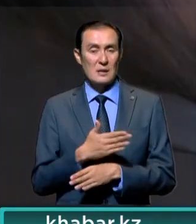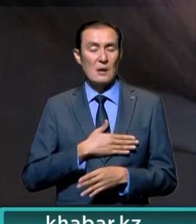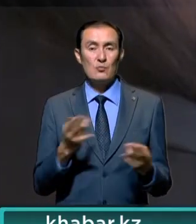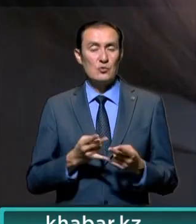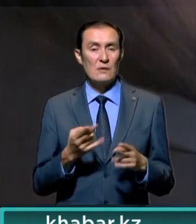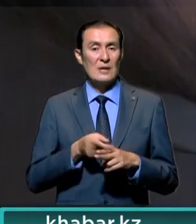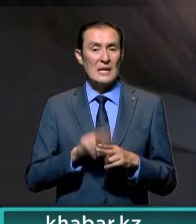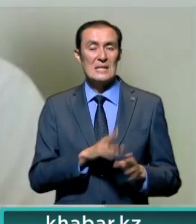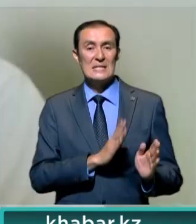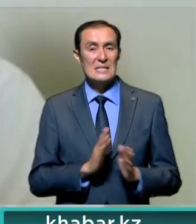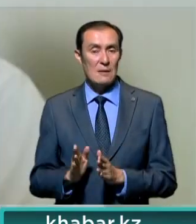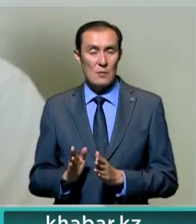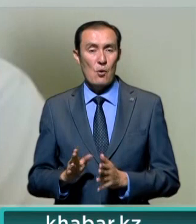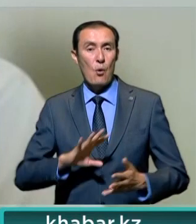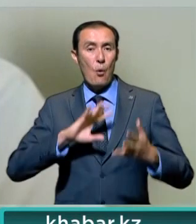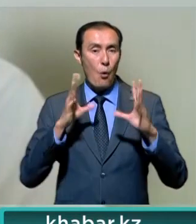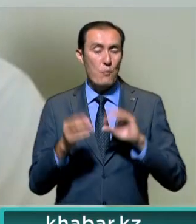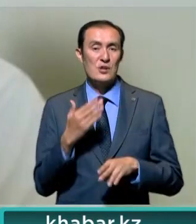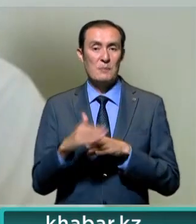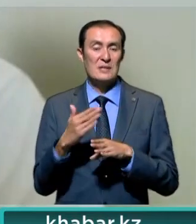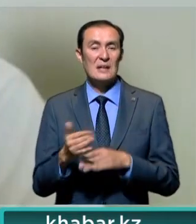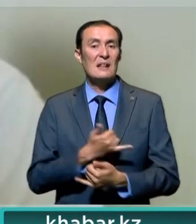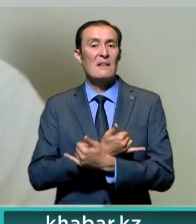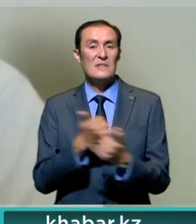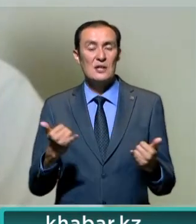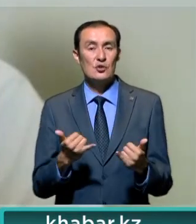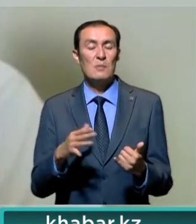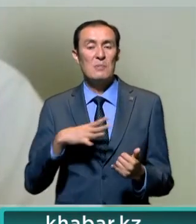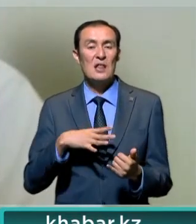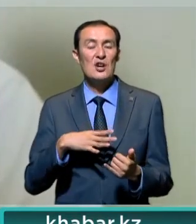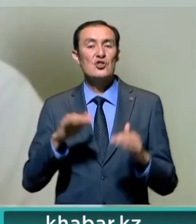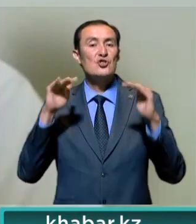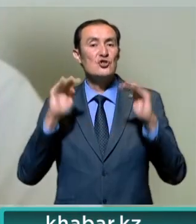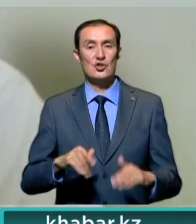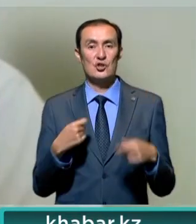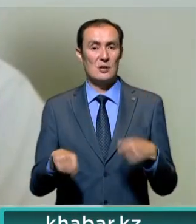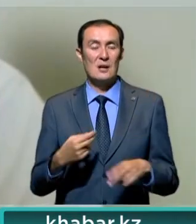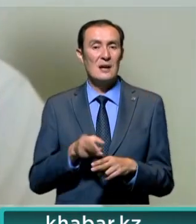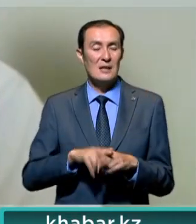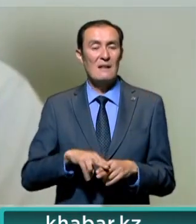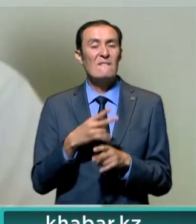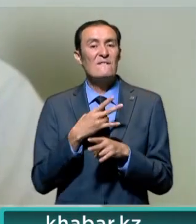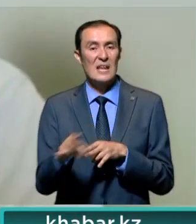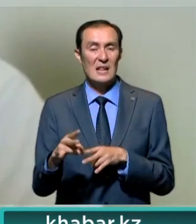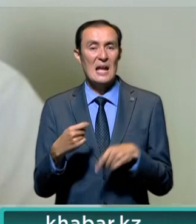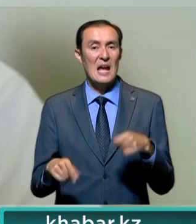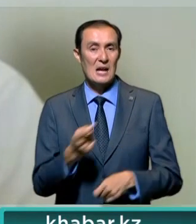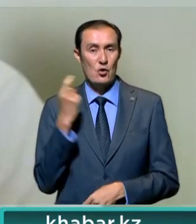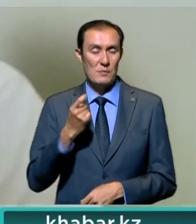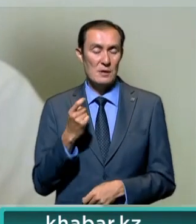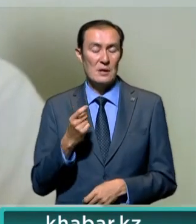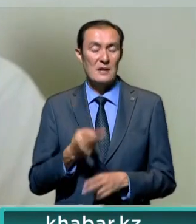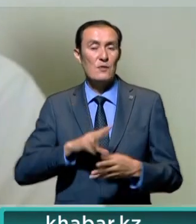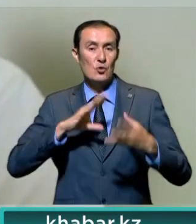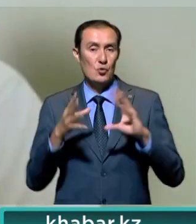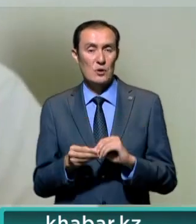уходить от системы общей ипотеки для всех, которые ниже рынка. На самом деле это очень вредно экономике, это ломает рынок, это